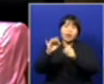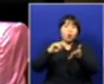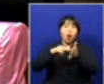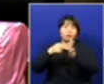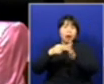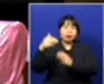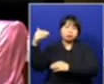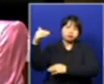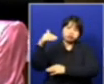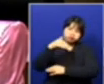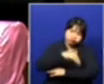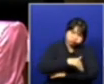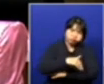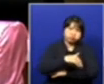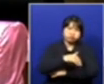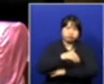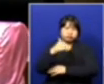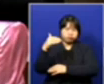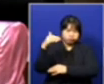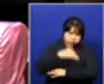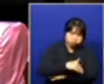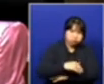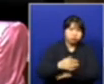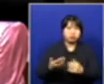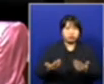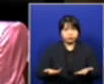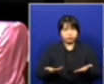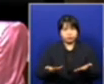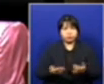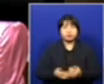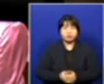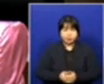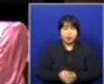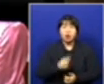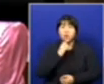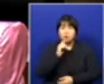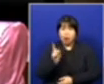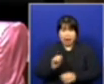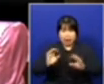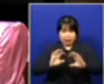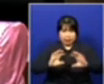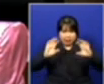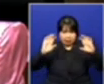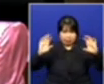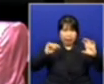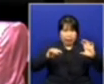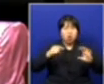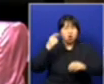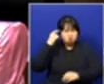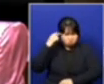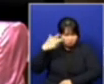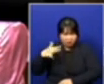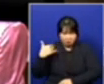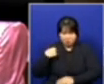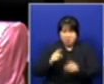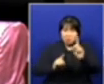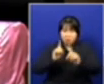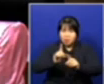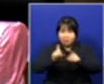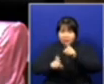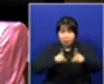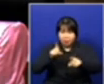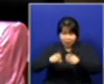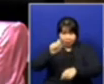คือฮะตกลงท่านประธานที่เคารพครับ รัฐบาลเนี่ยผมเชื่อว่าท่านทำโพลอยู่แล้วท่านถ